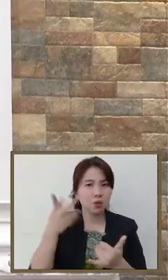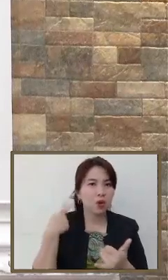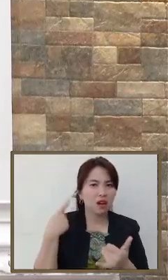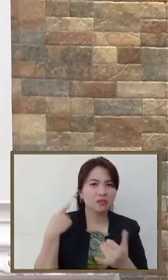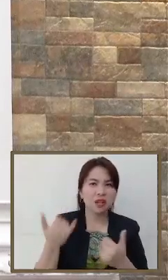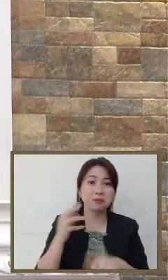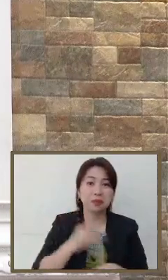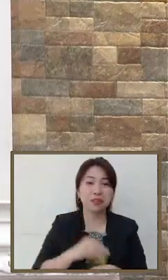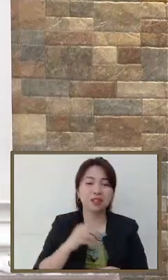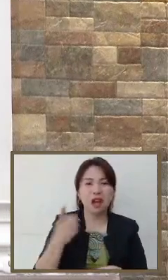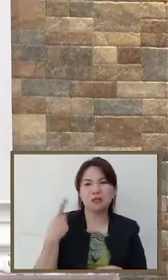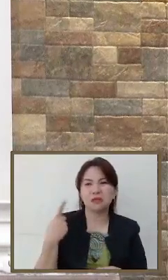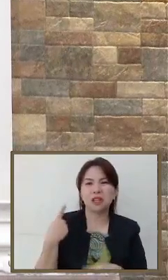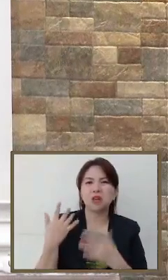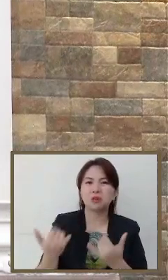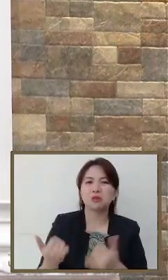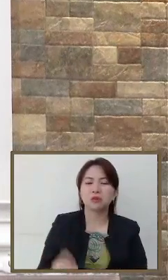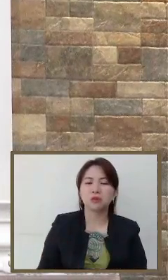ang